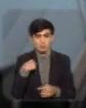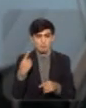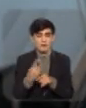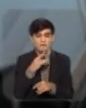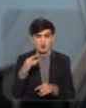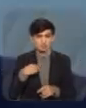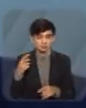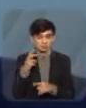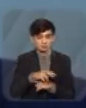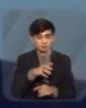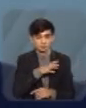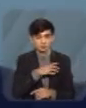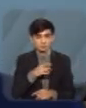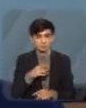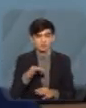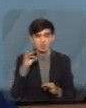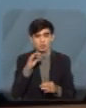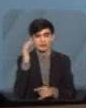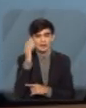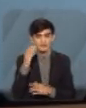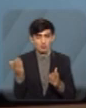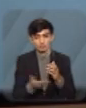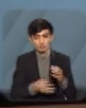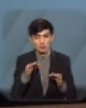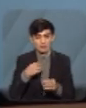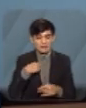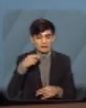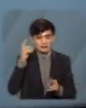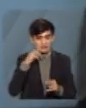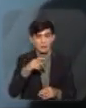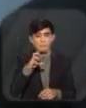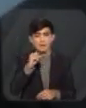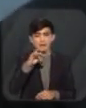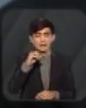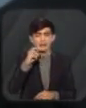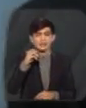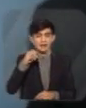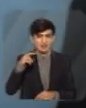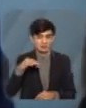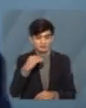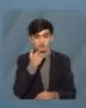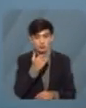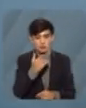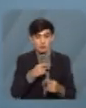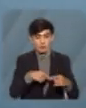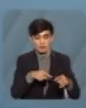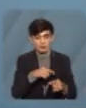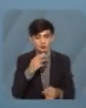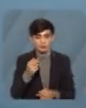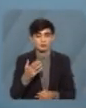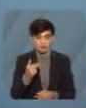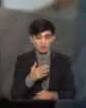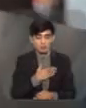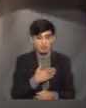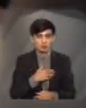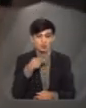рет келіпті. Ағаш кескен жерде естіген жоқ, мен көрген жоқ. Берекелді сіздің компанияңыз ба? Компания, бірақ мен елде болдым да, ұяқта